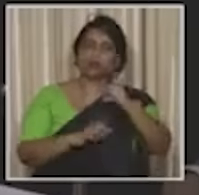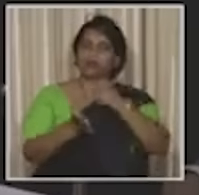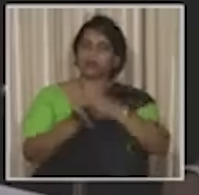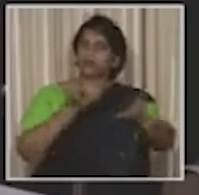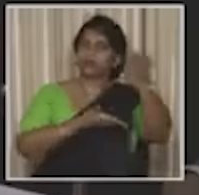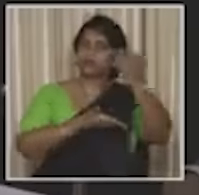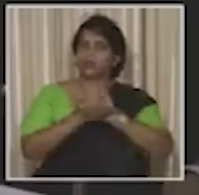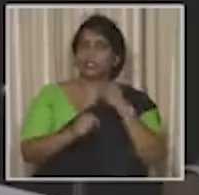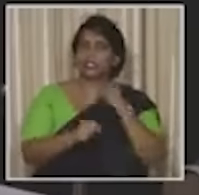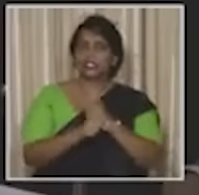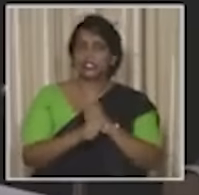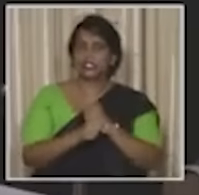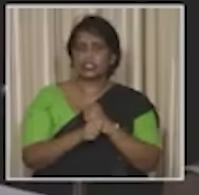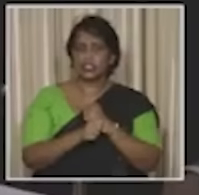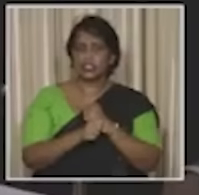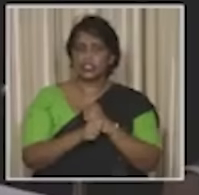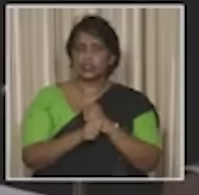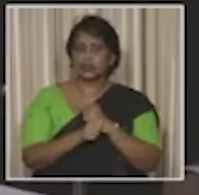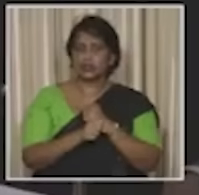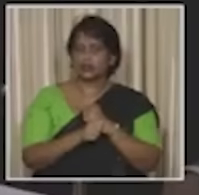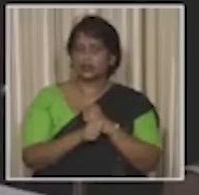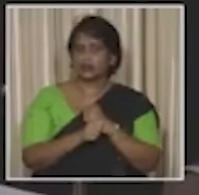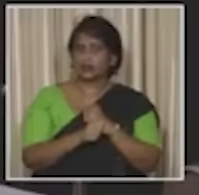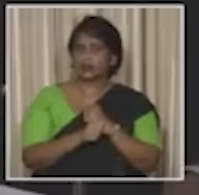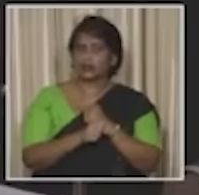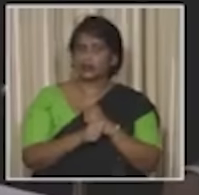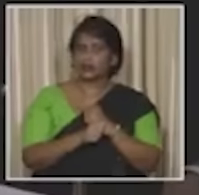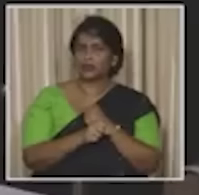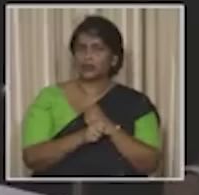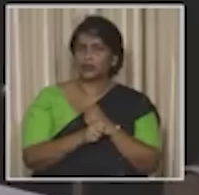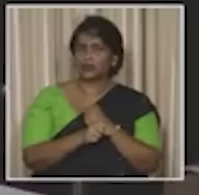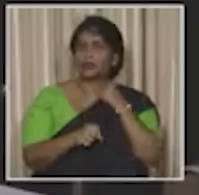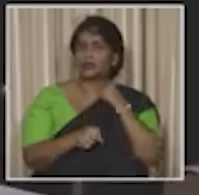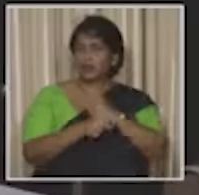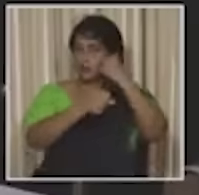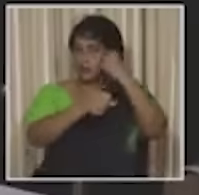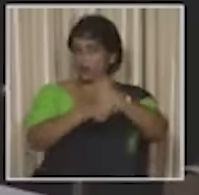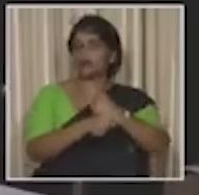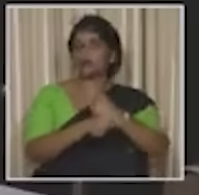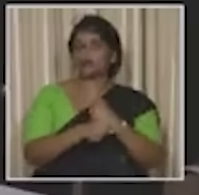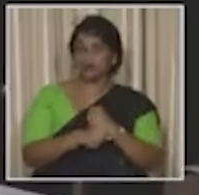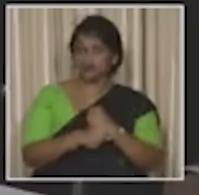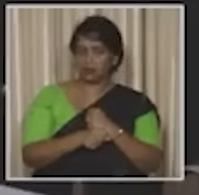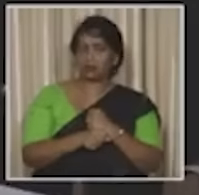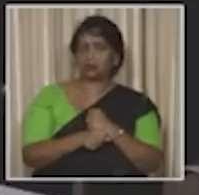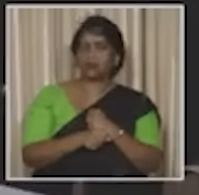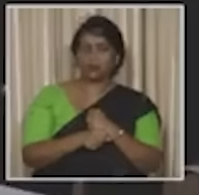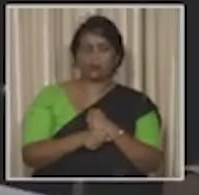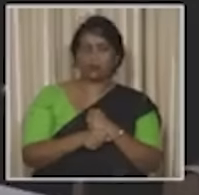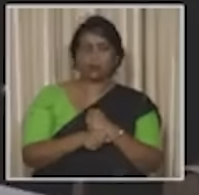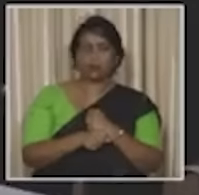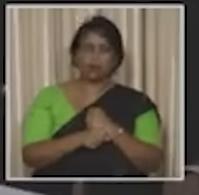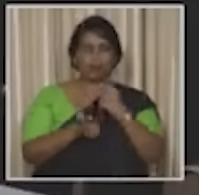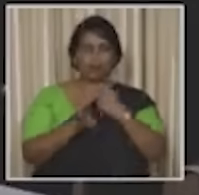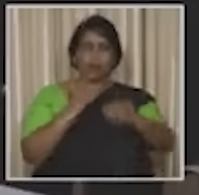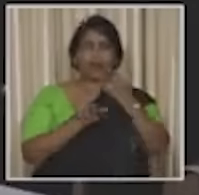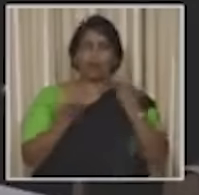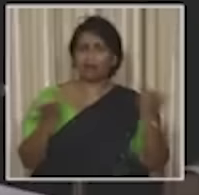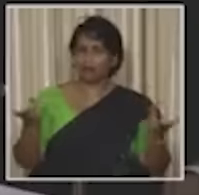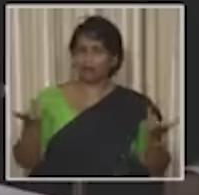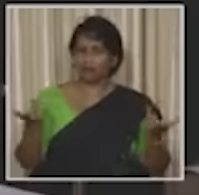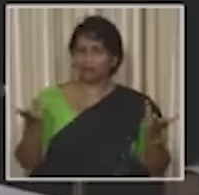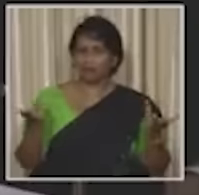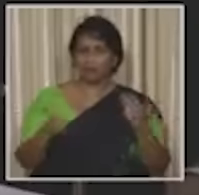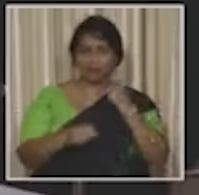kasih sengkara G2, me government to government kila, hebat hebat sih dilane,